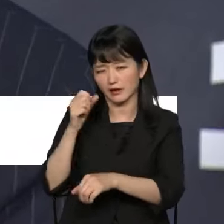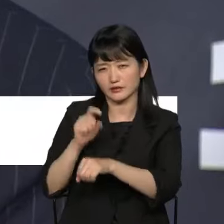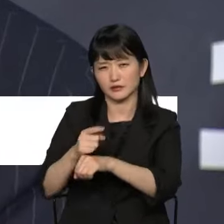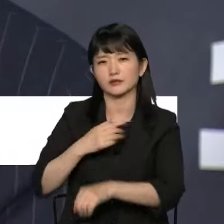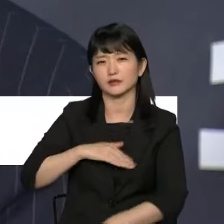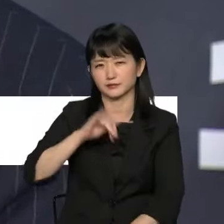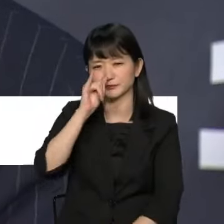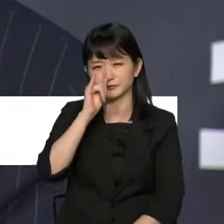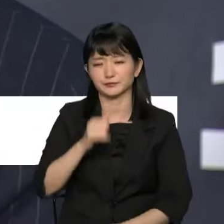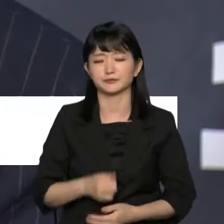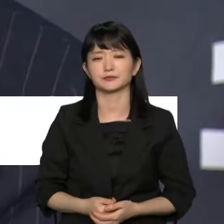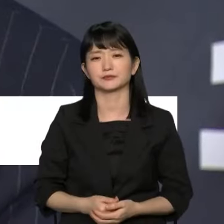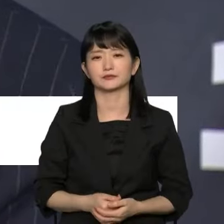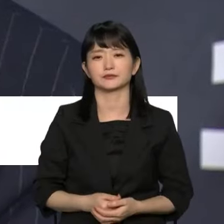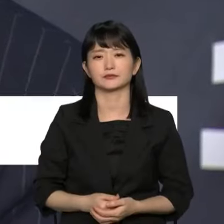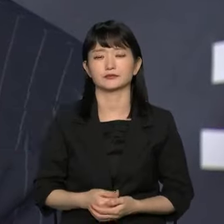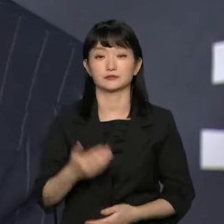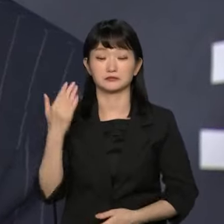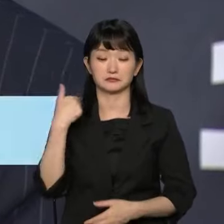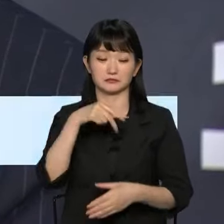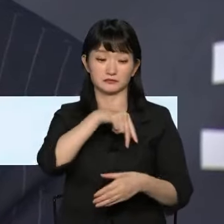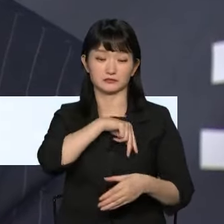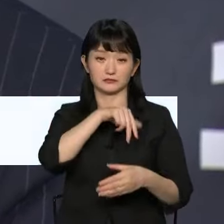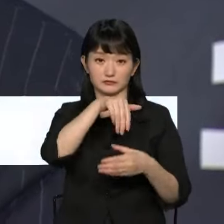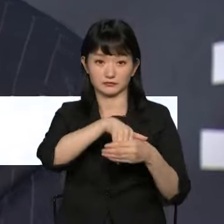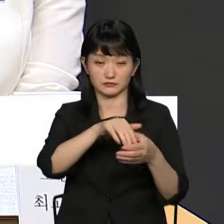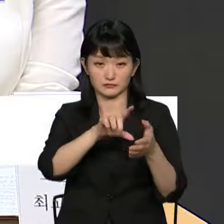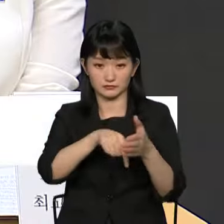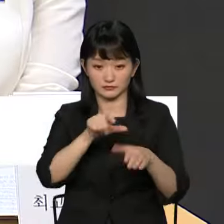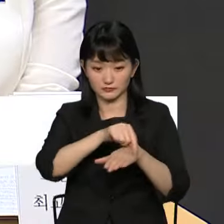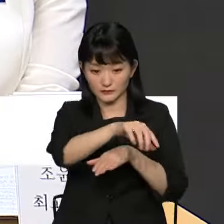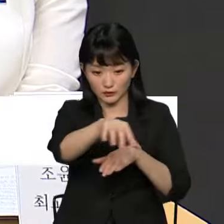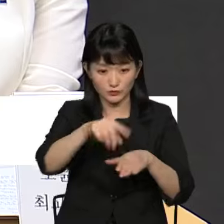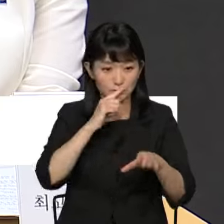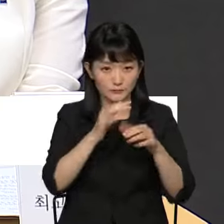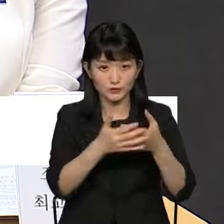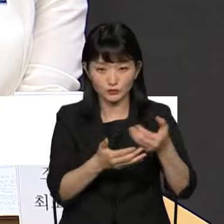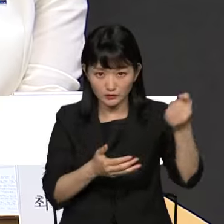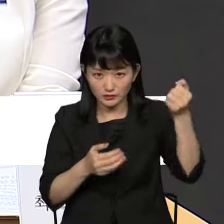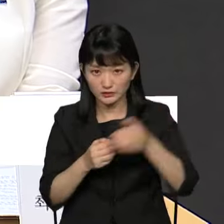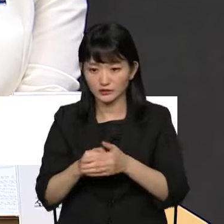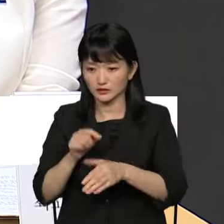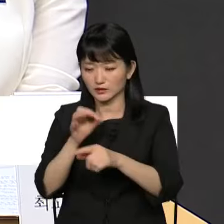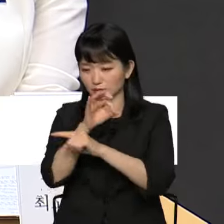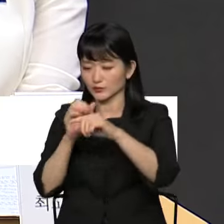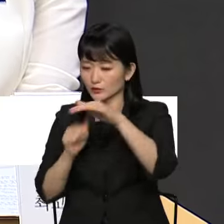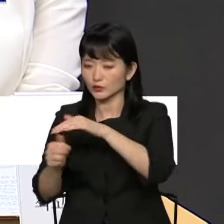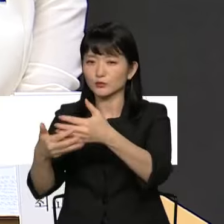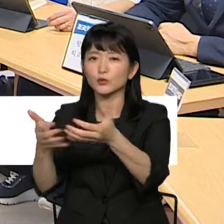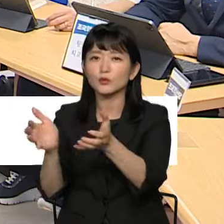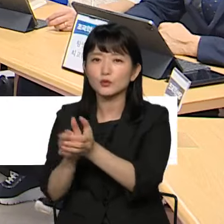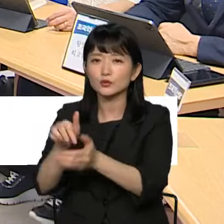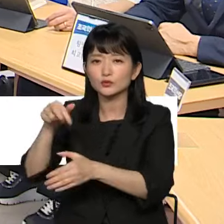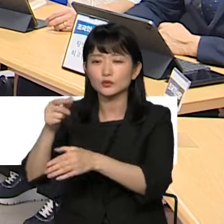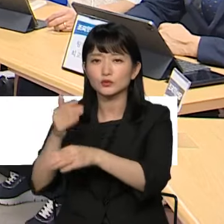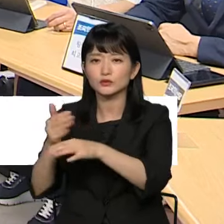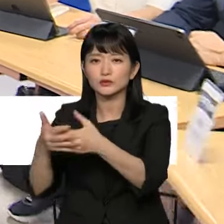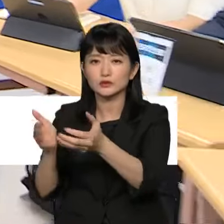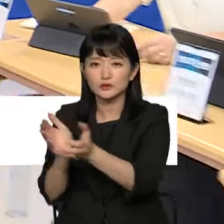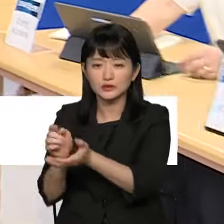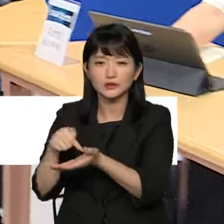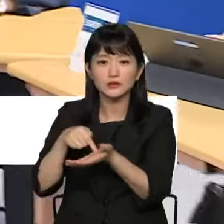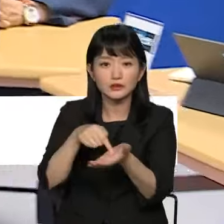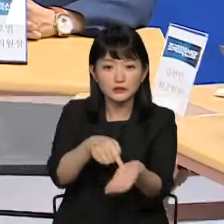기회입니다. 그러다 보니 지난 총선에서 지역구는 민주당, 비례는 조국 혁신당이라는 소위 지민비조를 내세웠던